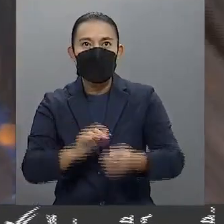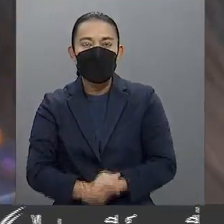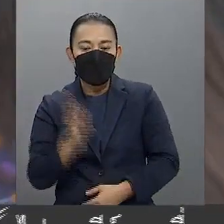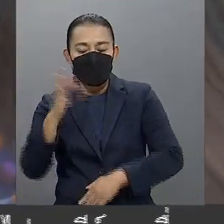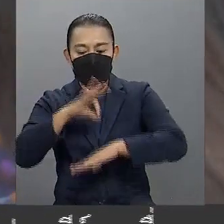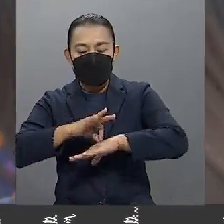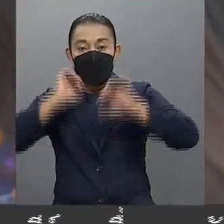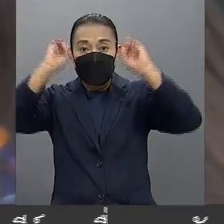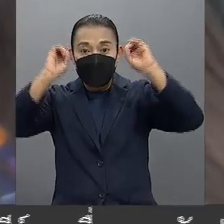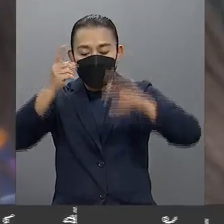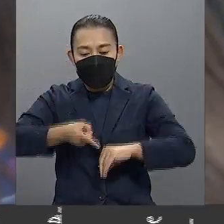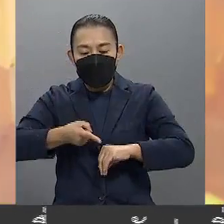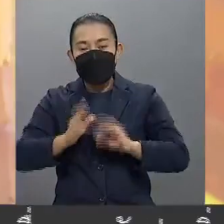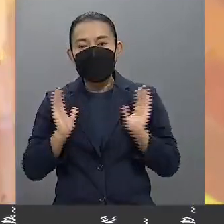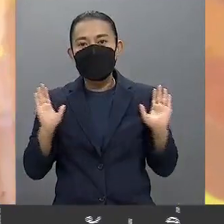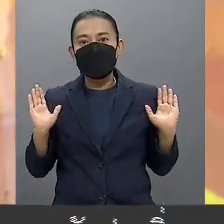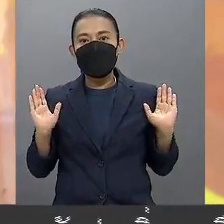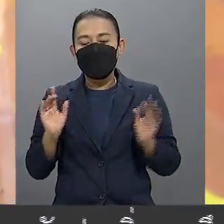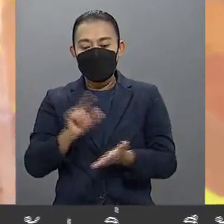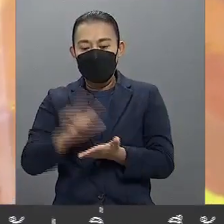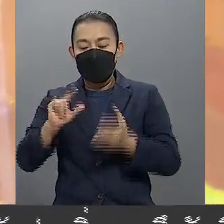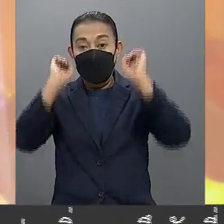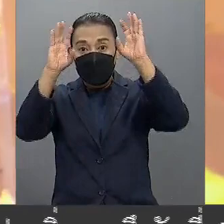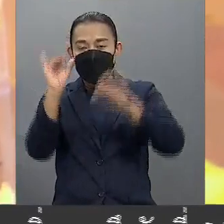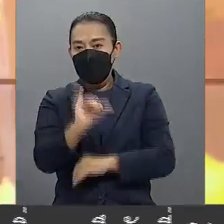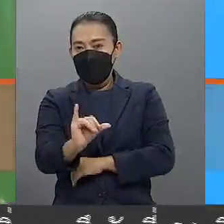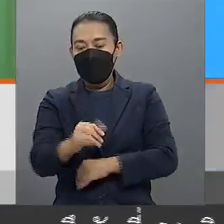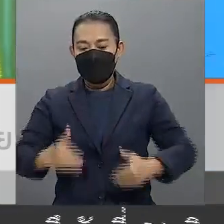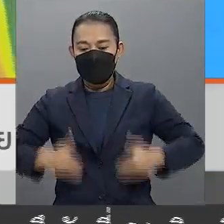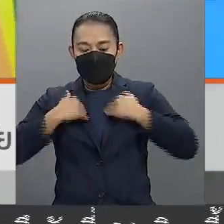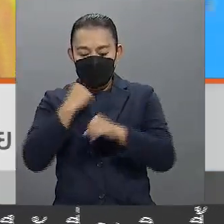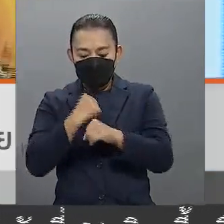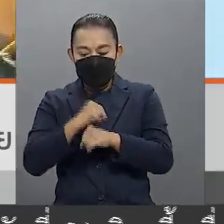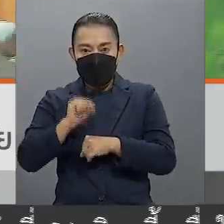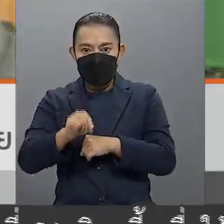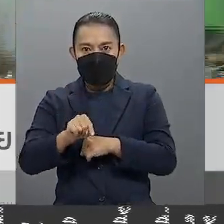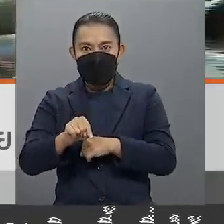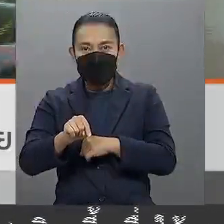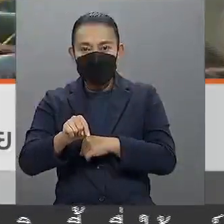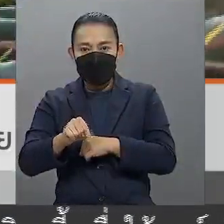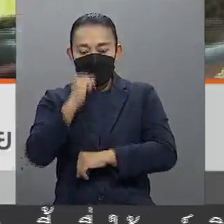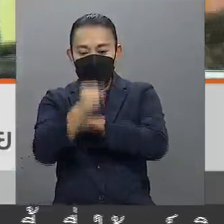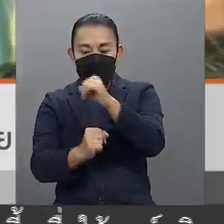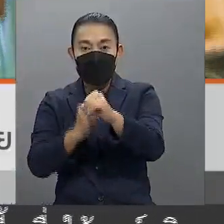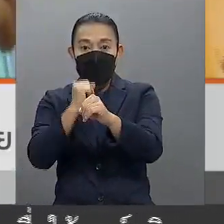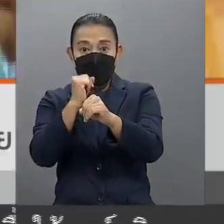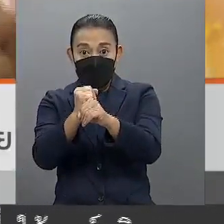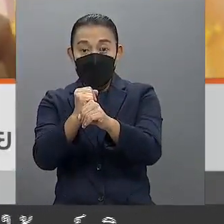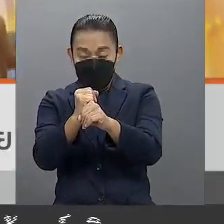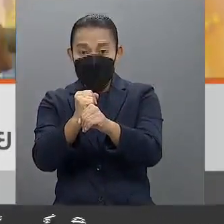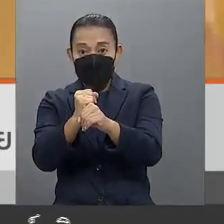แต่ไม่เคยลาออกจากการเป็นครูชีวิตประดิษฐ์ตั้งประสาทฟงหลัง early retire มาได้ครึ่งปีจึ